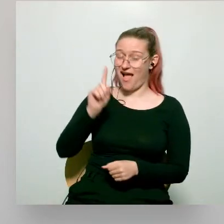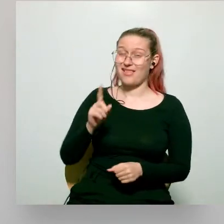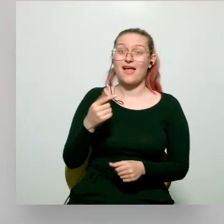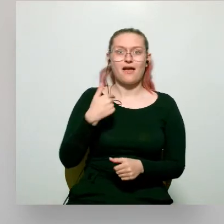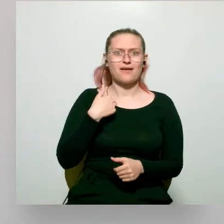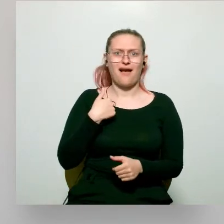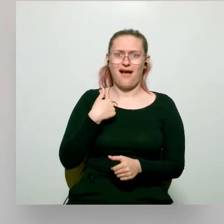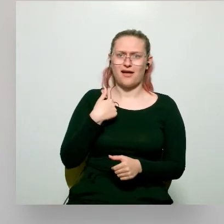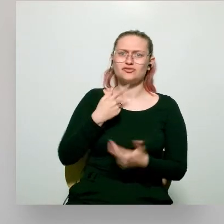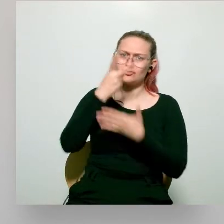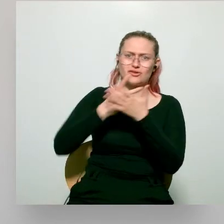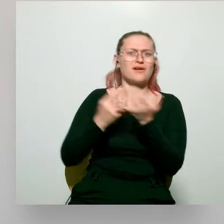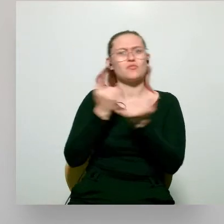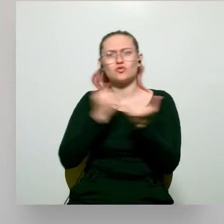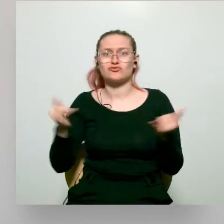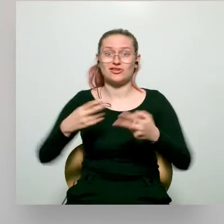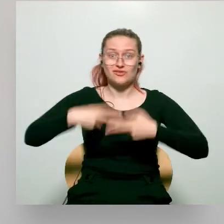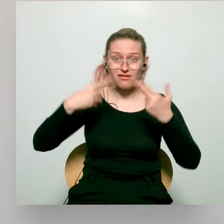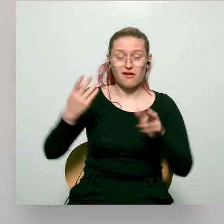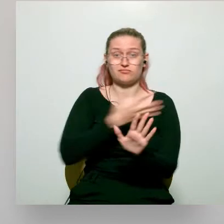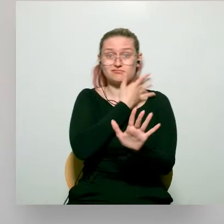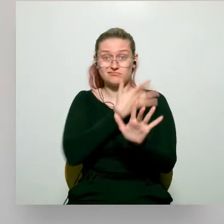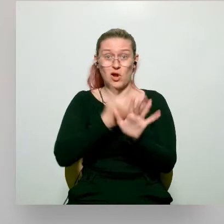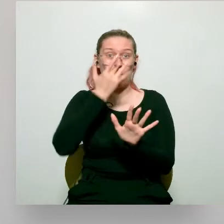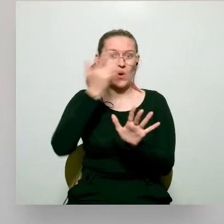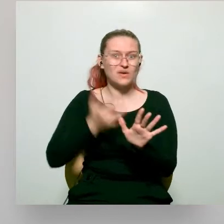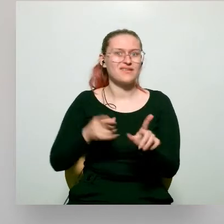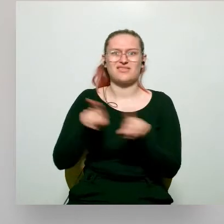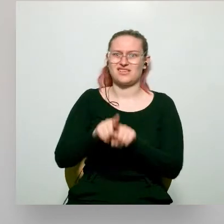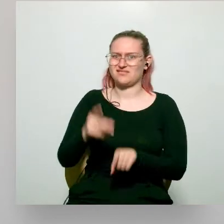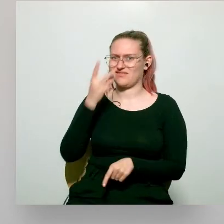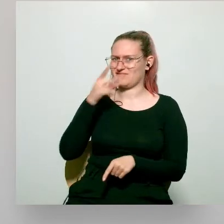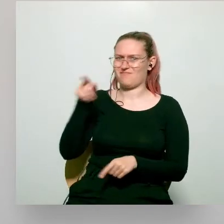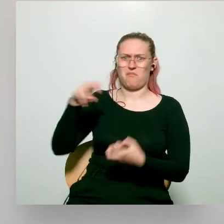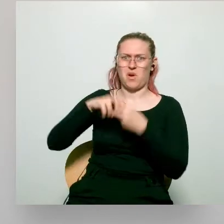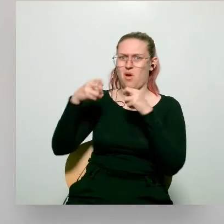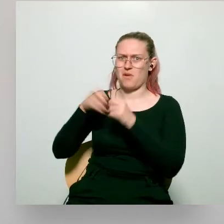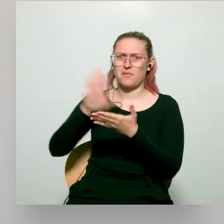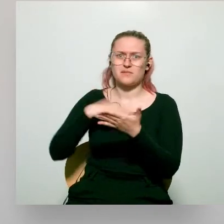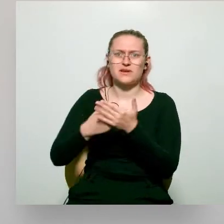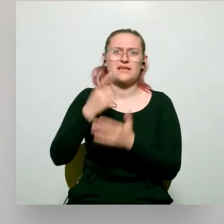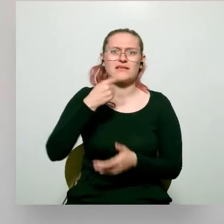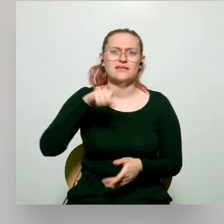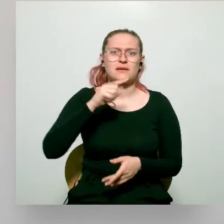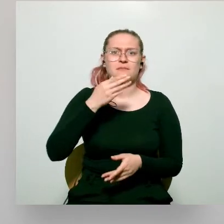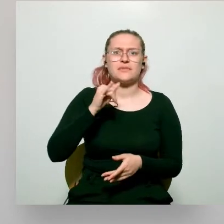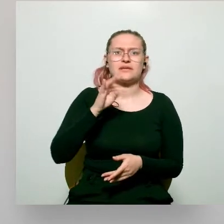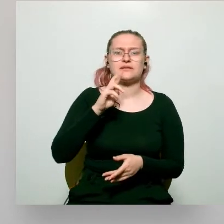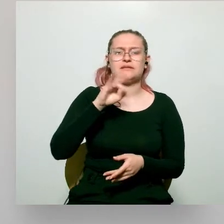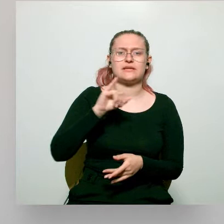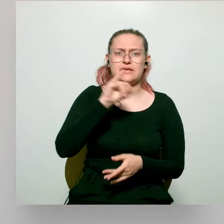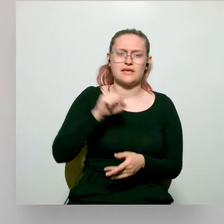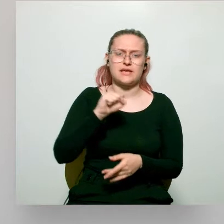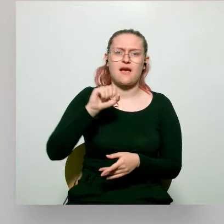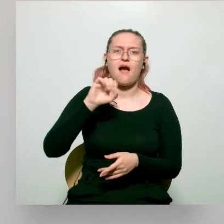wywołują pewne problemy. Mam tu na myśli Dmitrija Bykowa, który w Nowej Gazecie